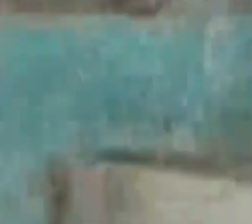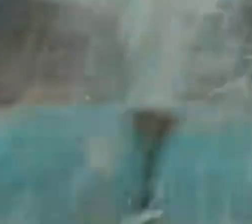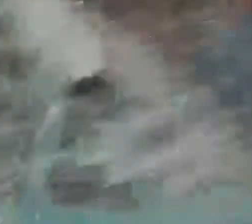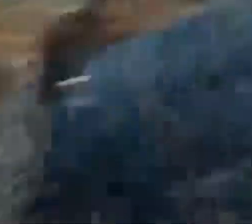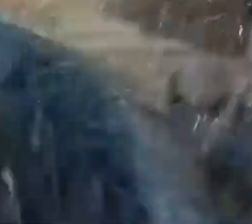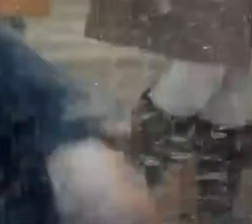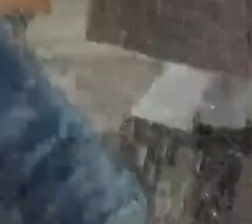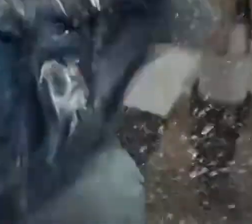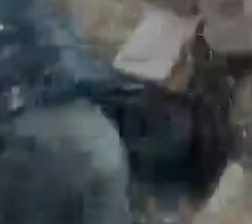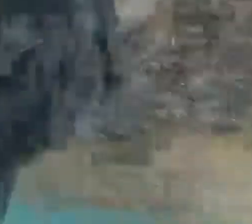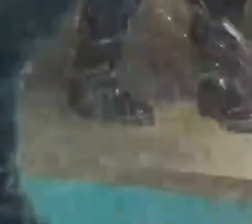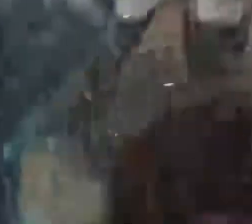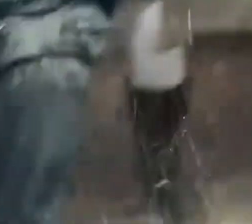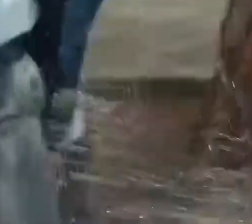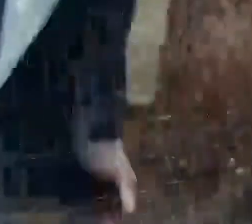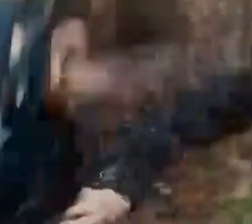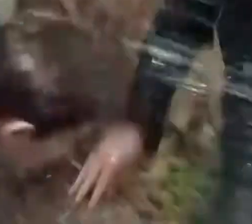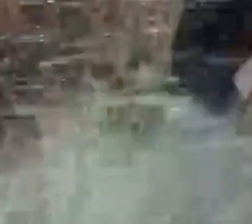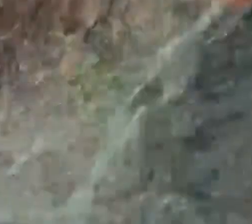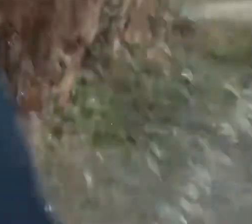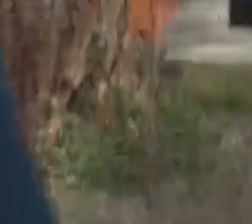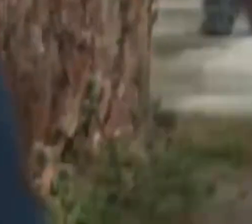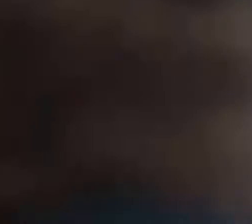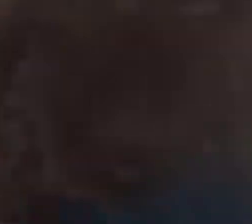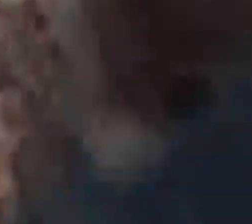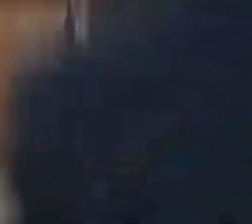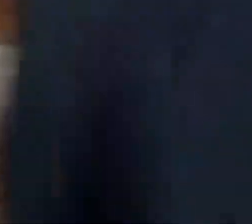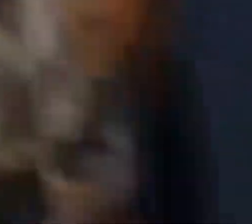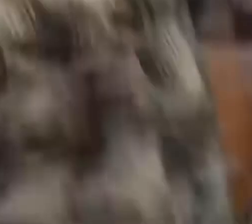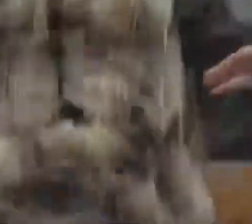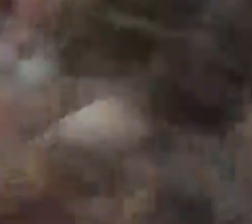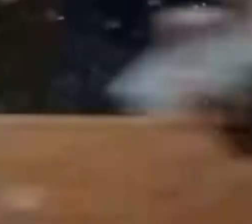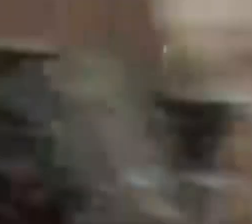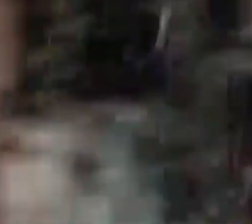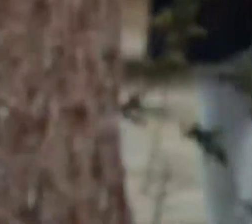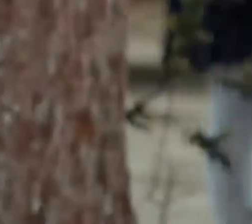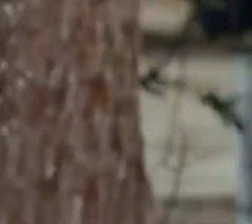geri kaçıyorlar. Zehralar keyifle izliyor gençleri.